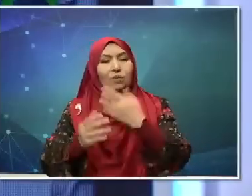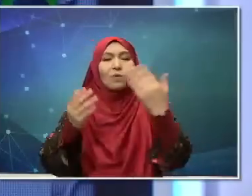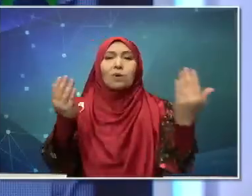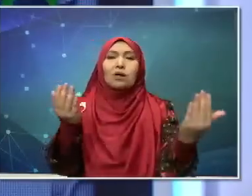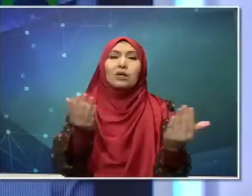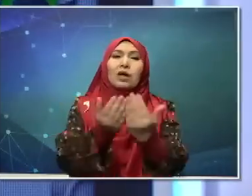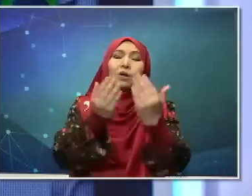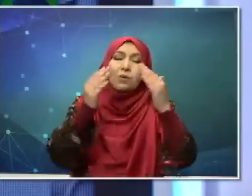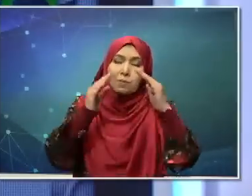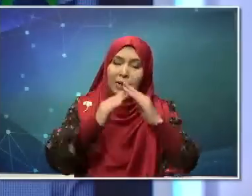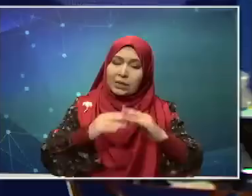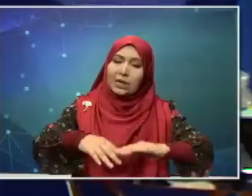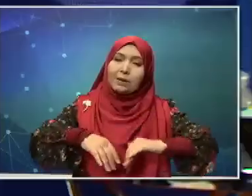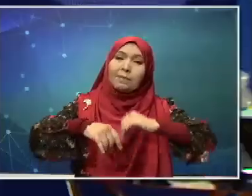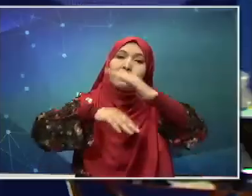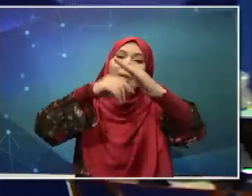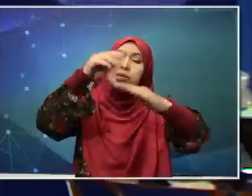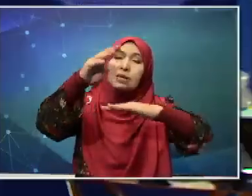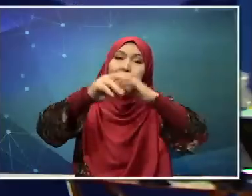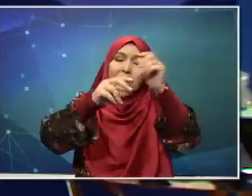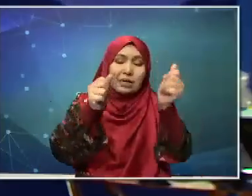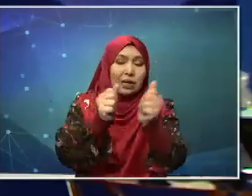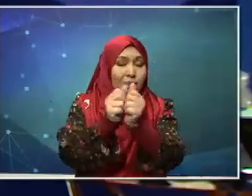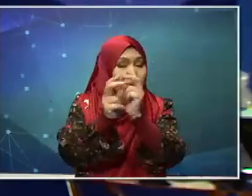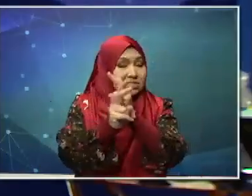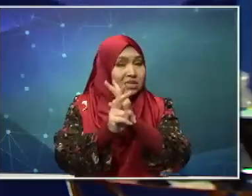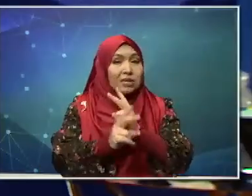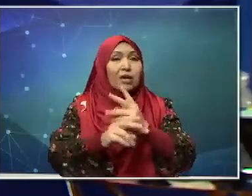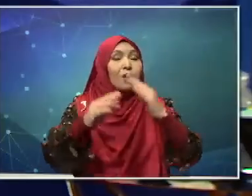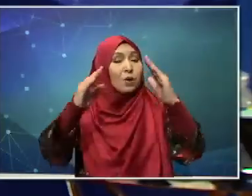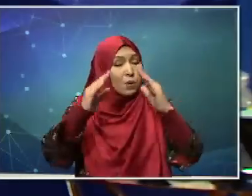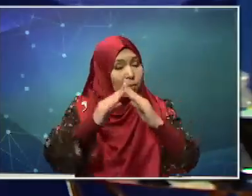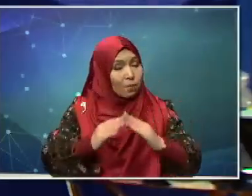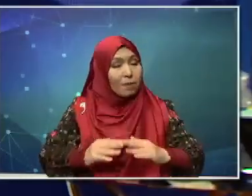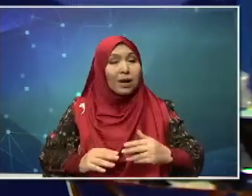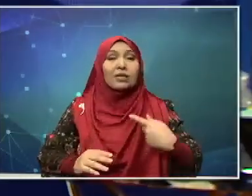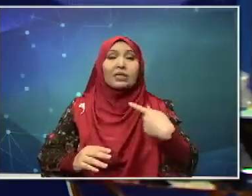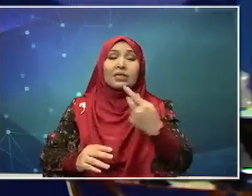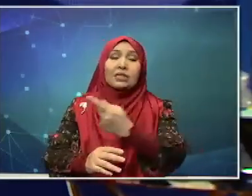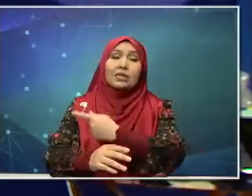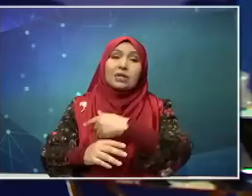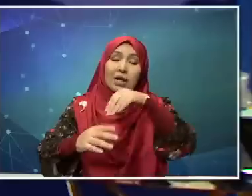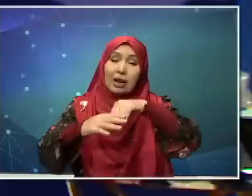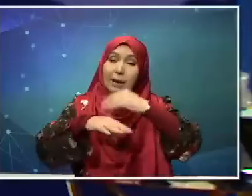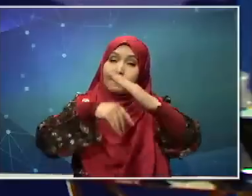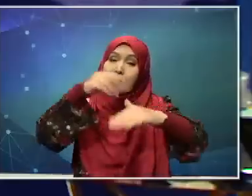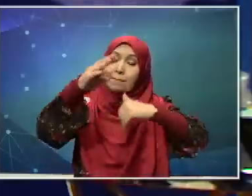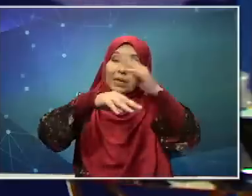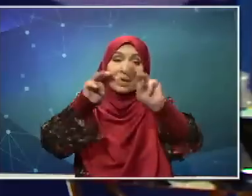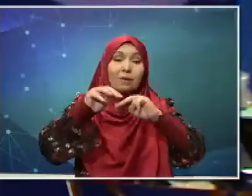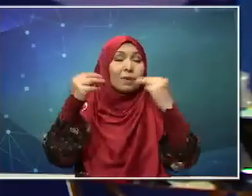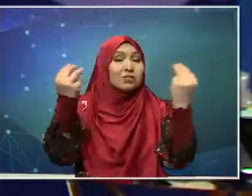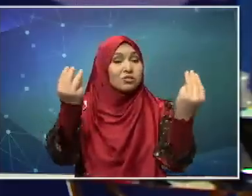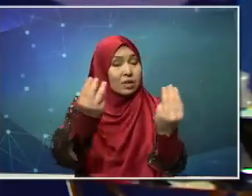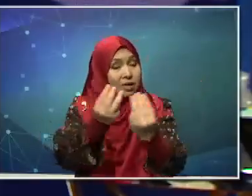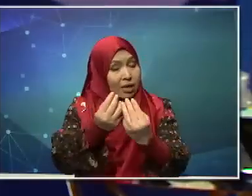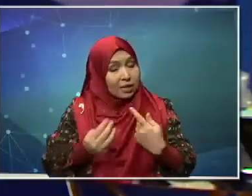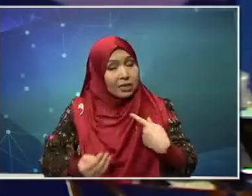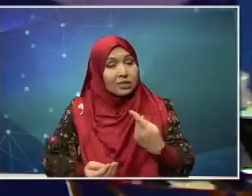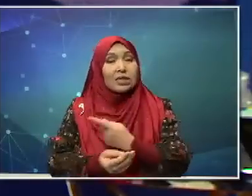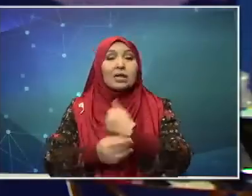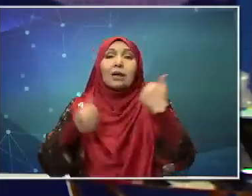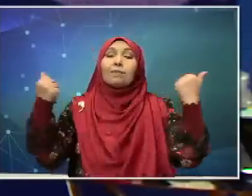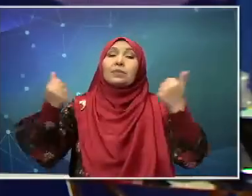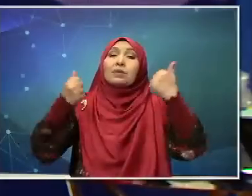Um Ah ini terbina dengan kita jaga debu rumah gitu percaya kemudian kita terus dalam mimpinya masyarakat kita dalam Kita